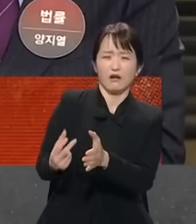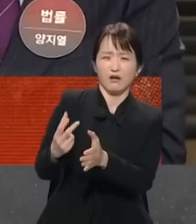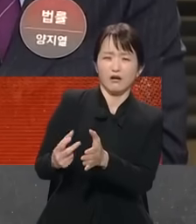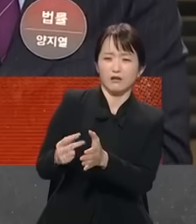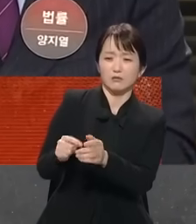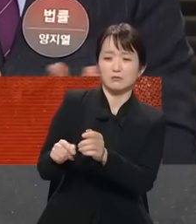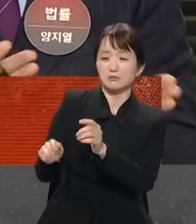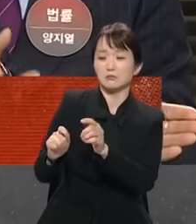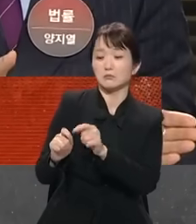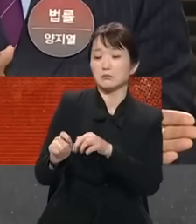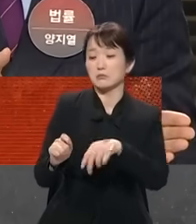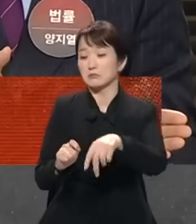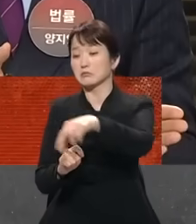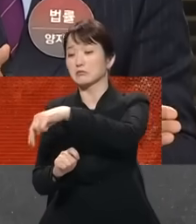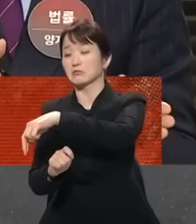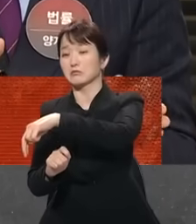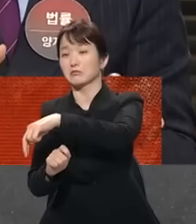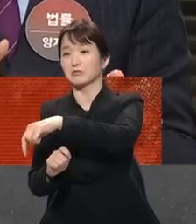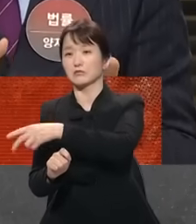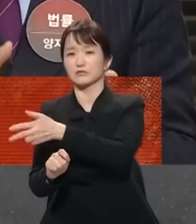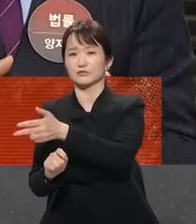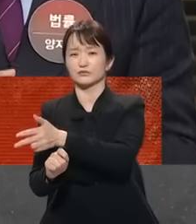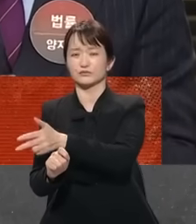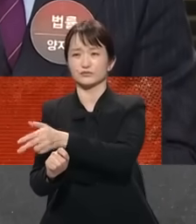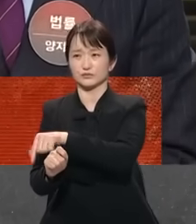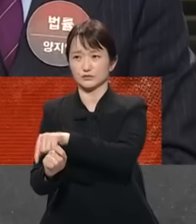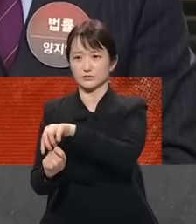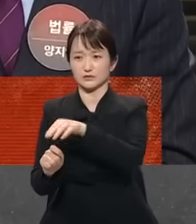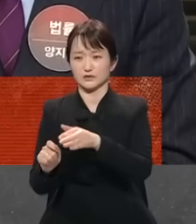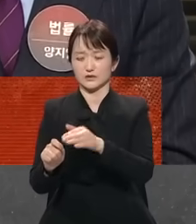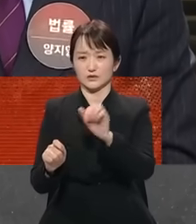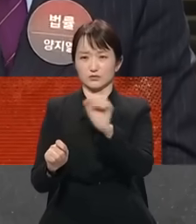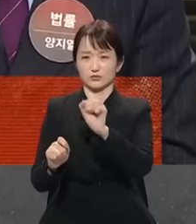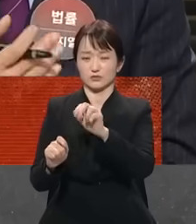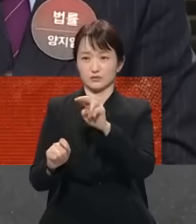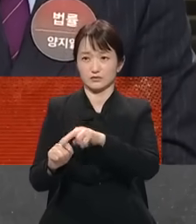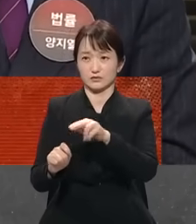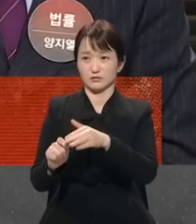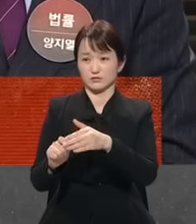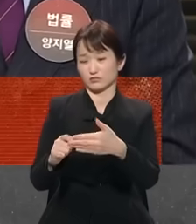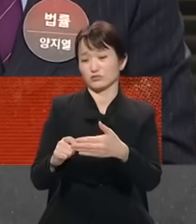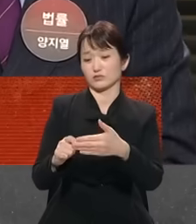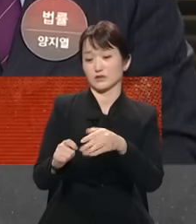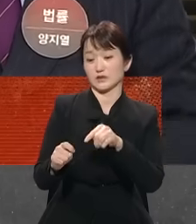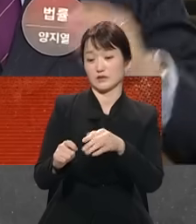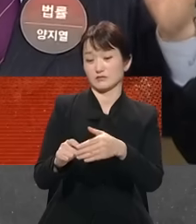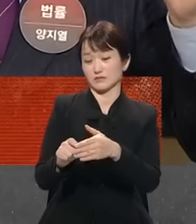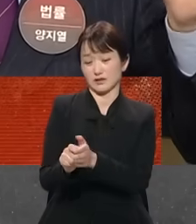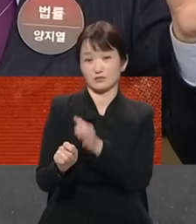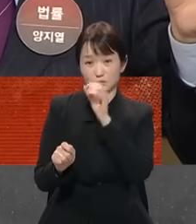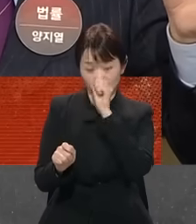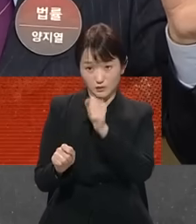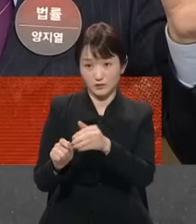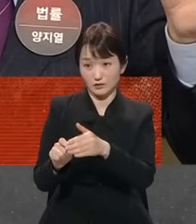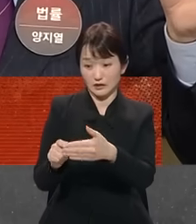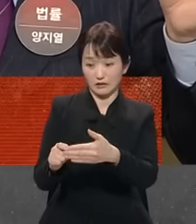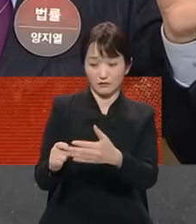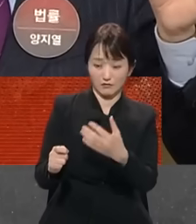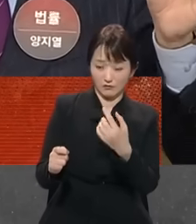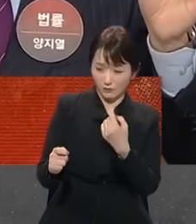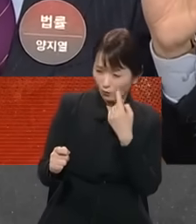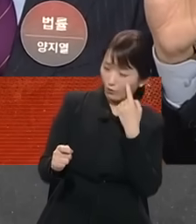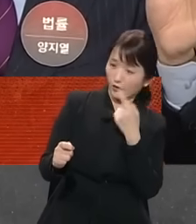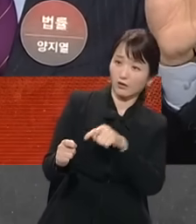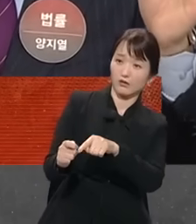볼일을 보고 있으니까 왼쪽 그 택시 기사분 자리 쪽 문은 닫았으면 좋겠는데 눈에 띄잖아요. 그리고 지금 좀 어스름하긴